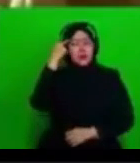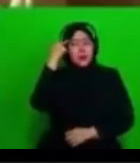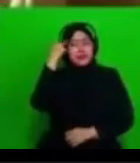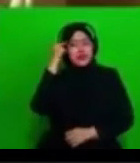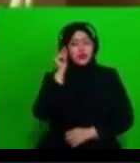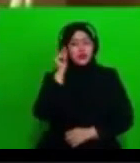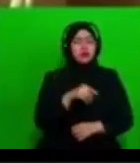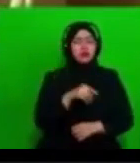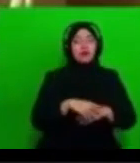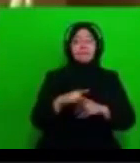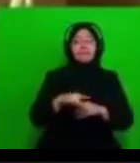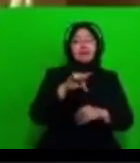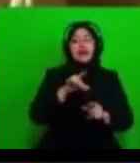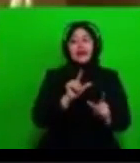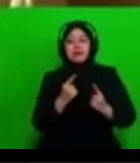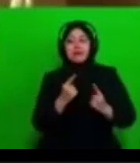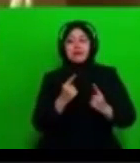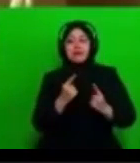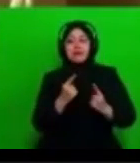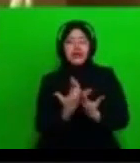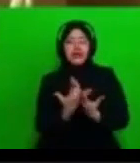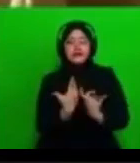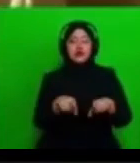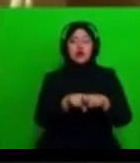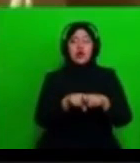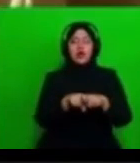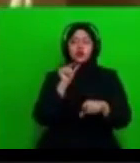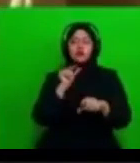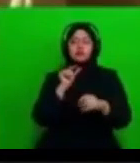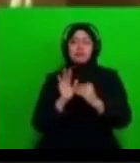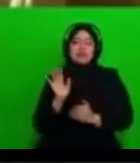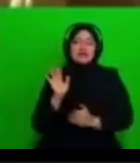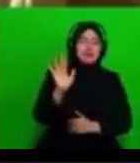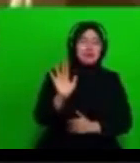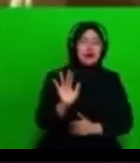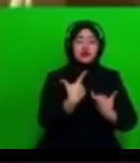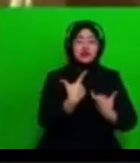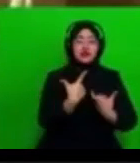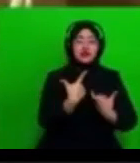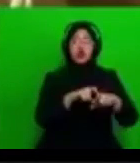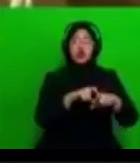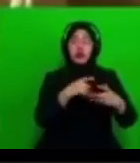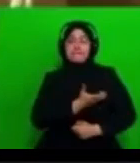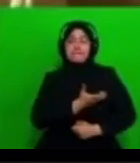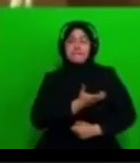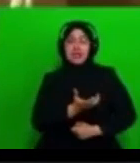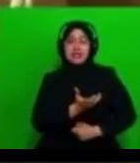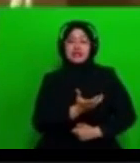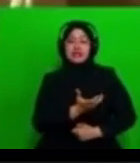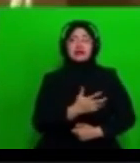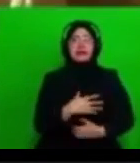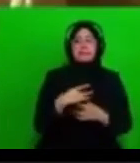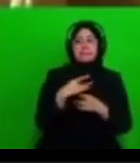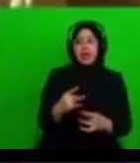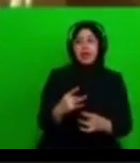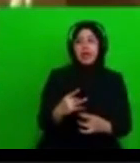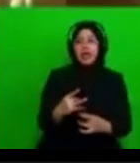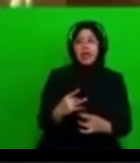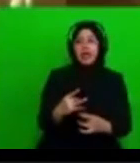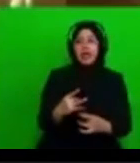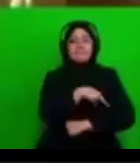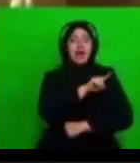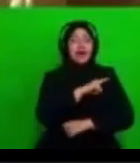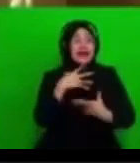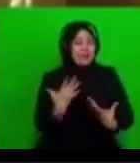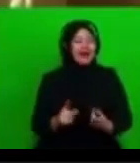memilih tempat studi yang akan menentukan langkah masa depannya berdasarkan passion, minat, dan bakat. Tapi juga